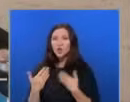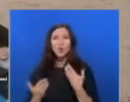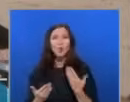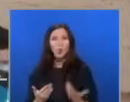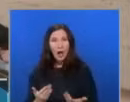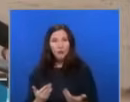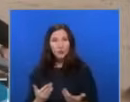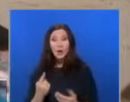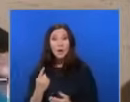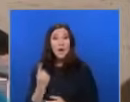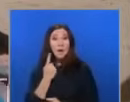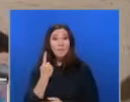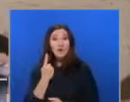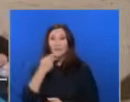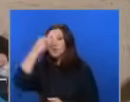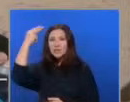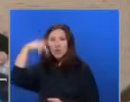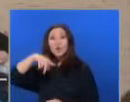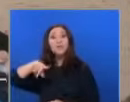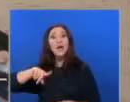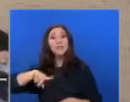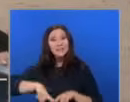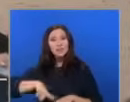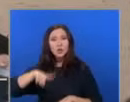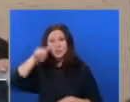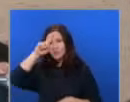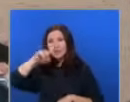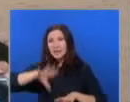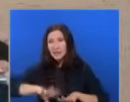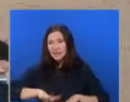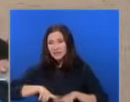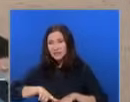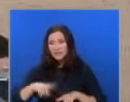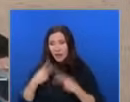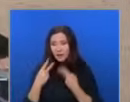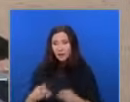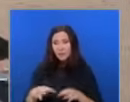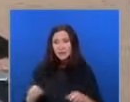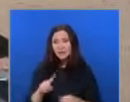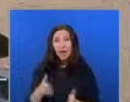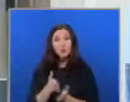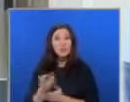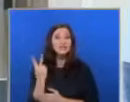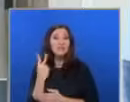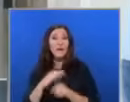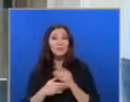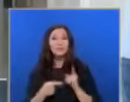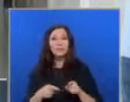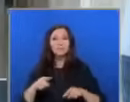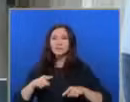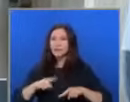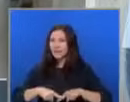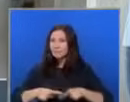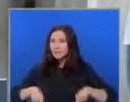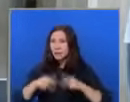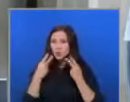когато първоинстанционният съд, Софийски градски съд, е разгледал мярката за неотклонение с двамата обвиняеми. В съдебната зала